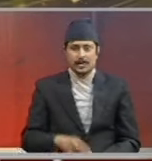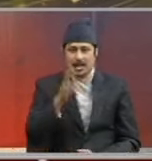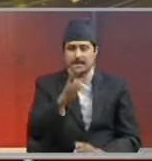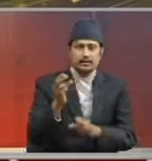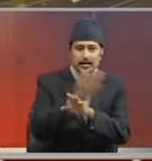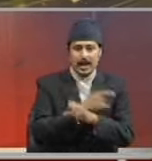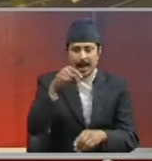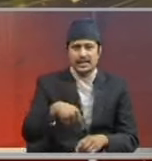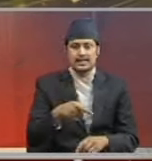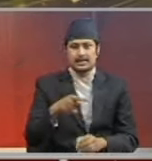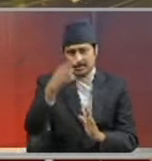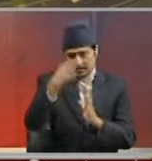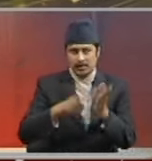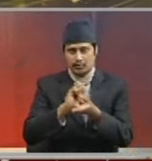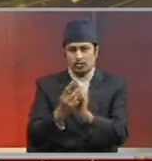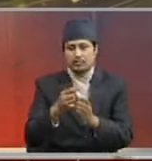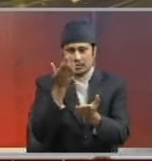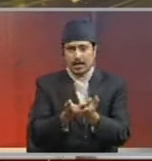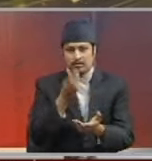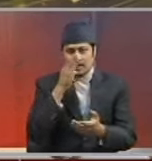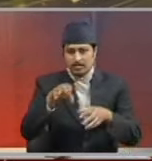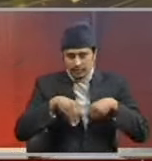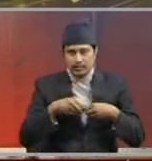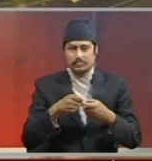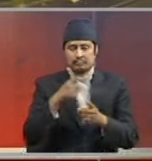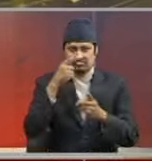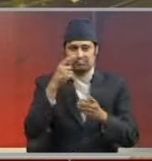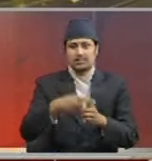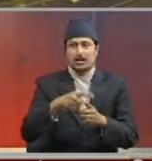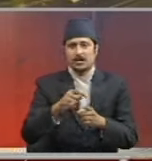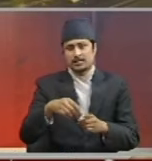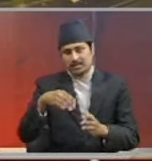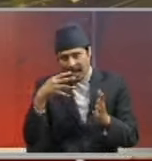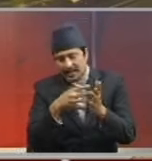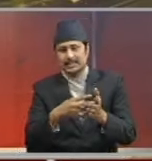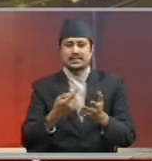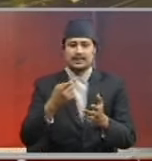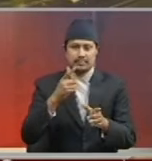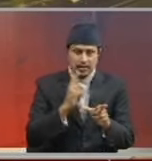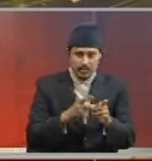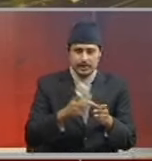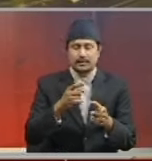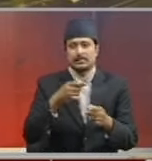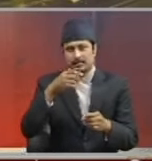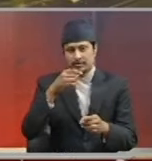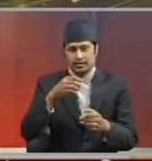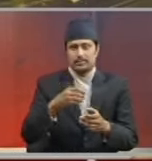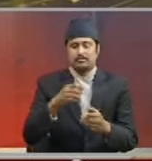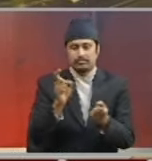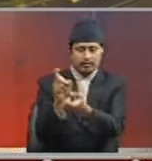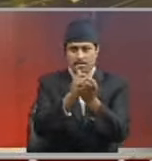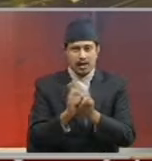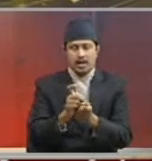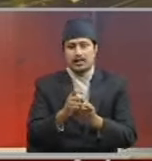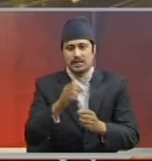यसअघि आजै संविधान संशोधन प्रस्तावमा सहमति जुटाउन बसेको सत्तारूढ कंग्रेस, माओवादी केन्द्र र मधेसी मोर्चा बीचको